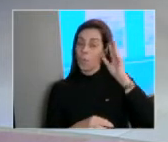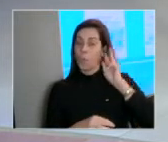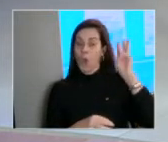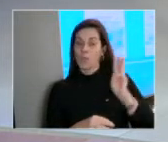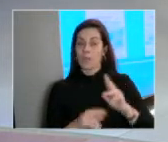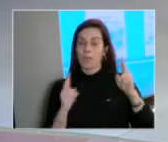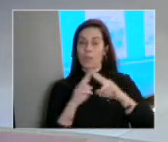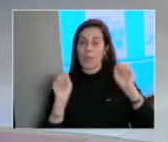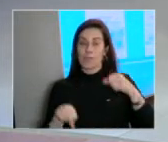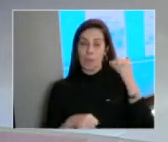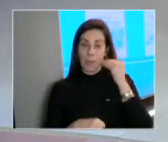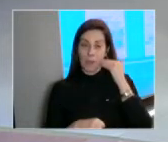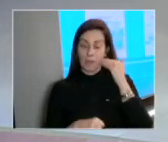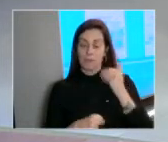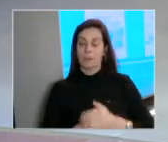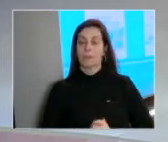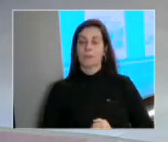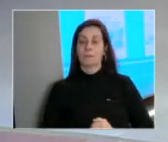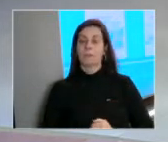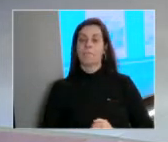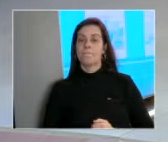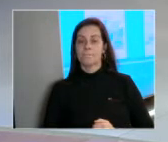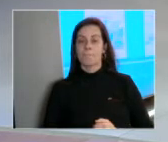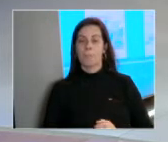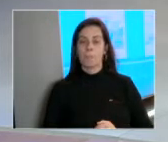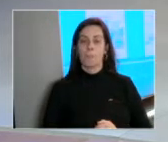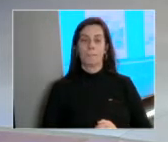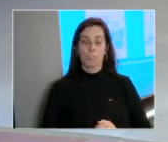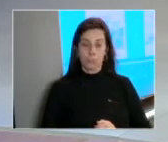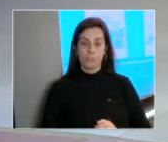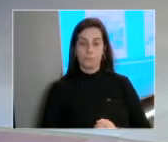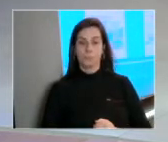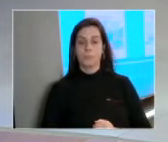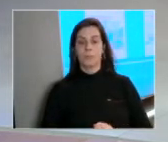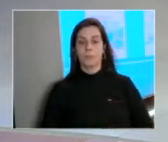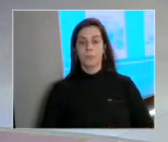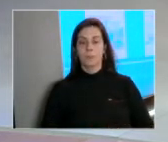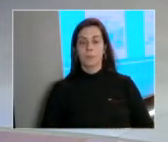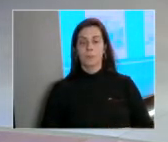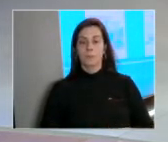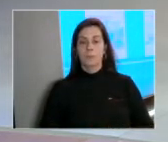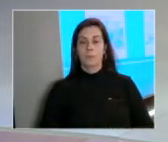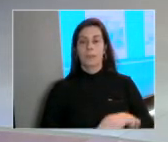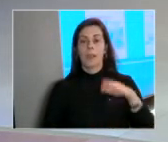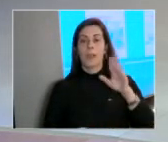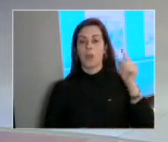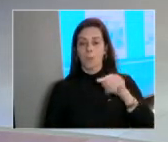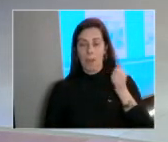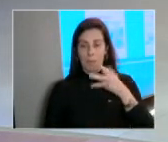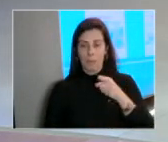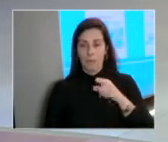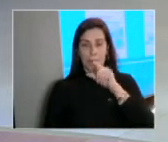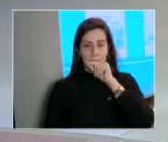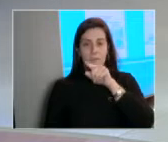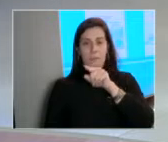לוושינגטון ויפגוש את הנשיא האמריקאי עוד לפני הפגישה עם נתניהו. טוב, בוא נמשיך. היה לנו, אירחנו פה באולפן כמה פעמים